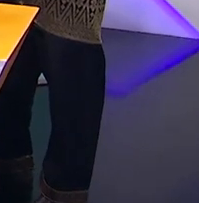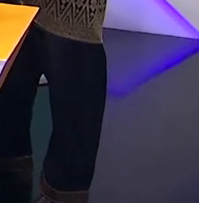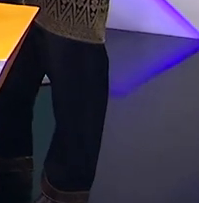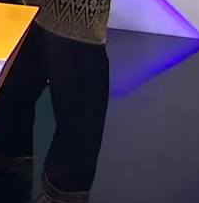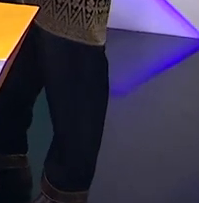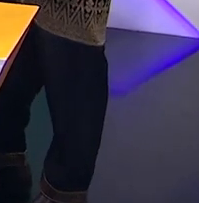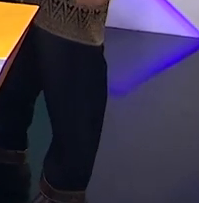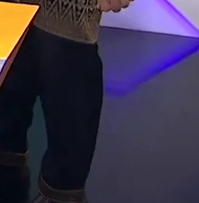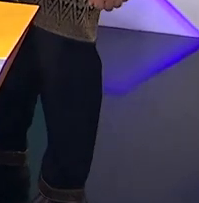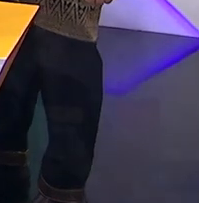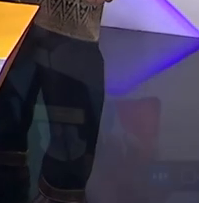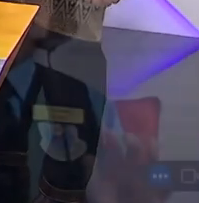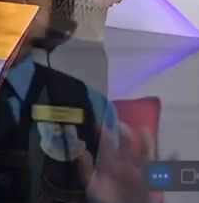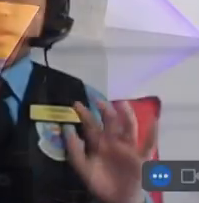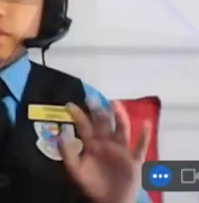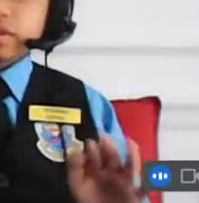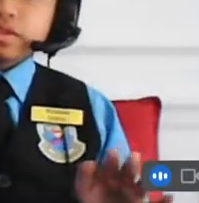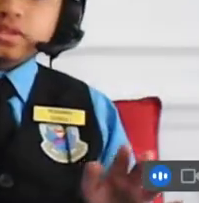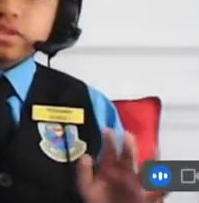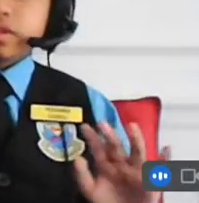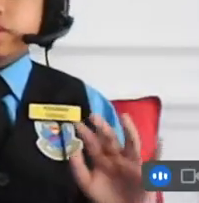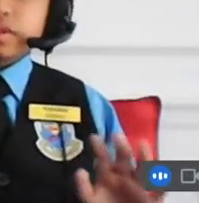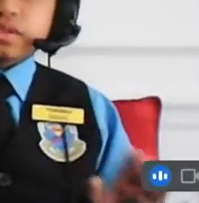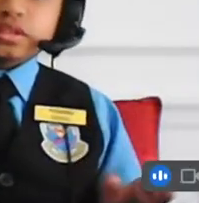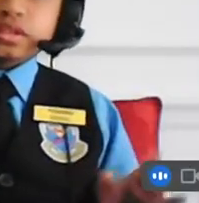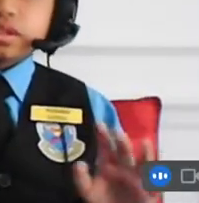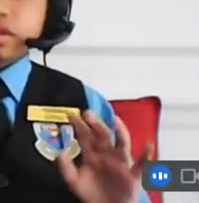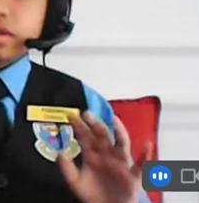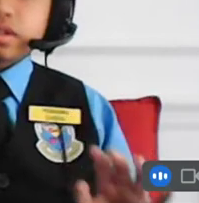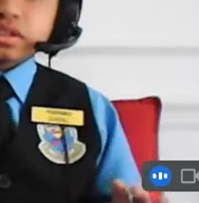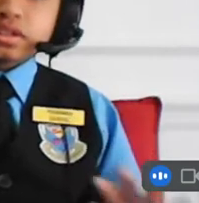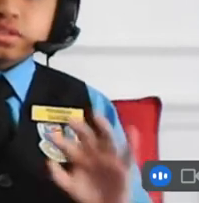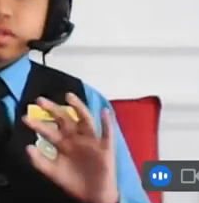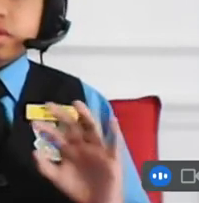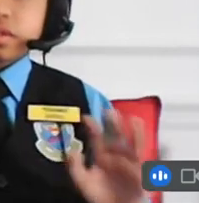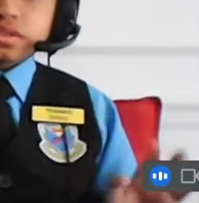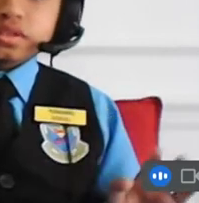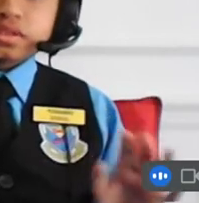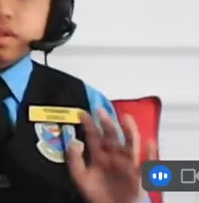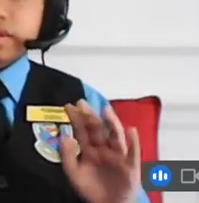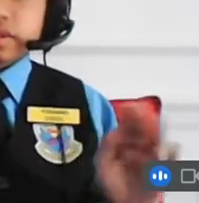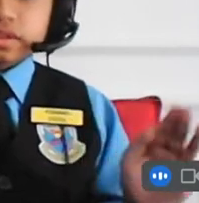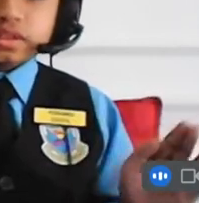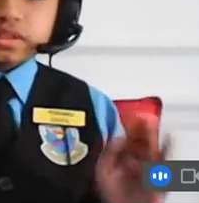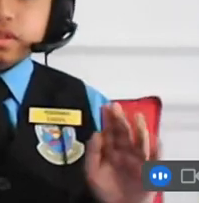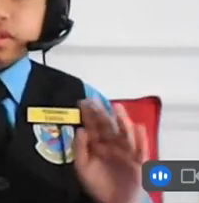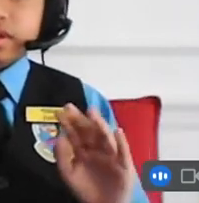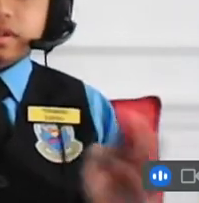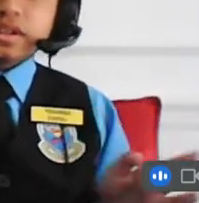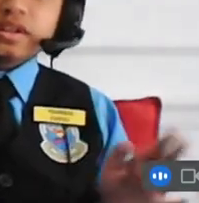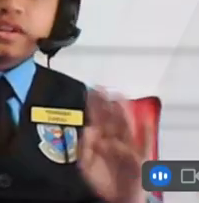bersatu berpaduan ketaatan amal muni rakyat